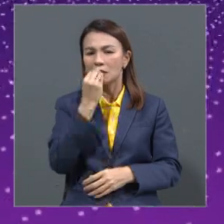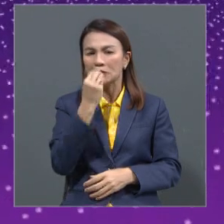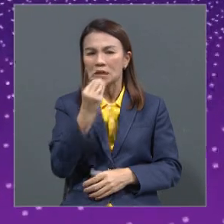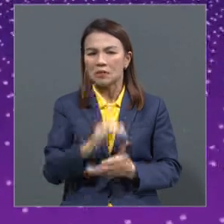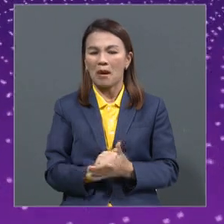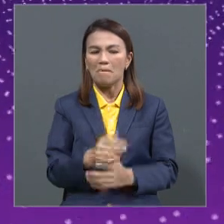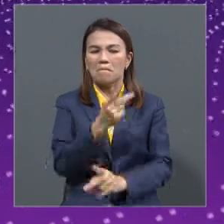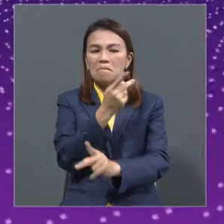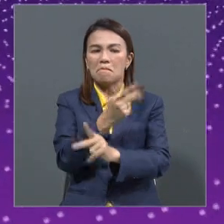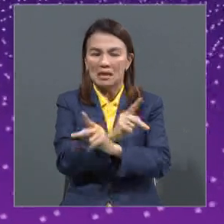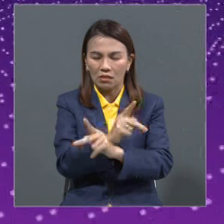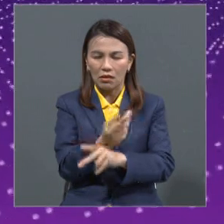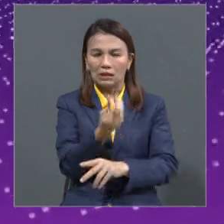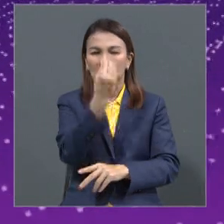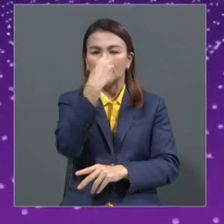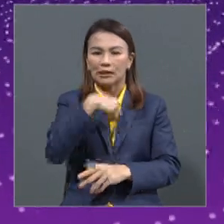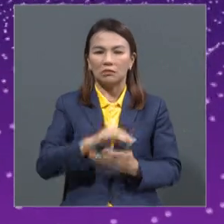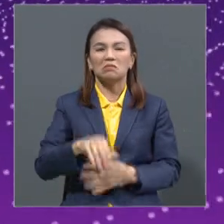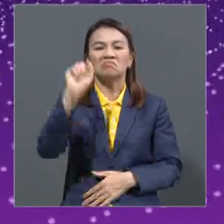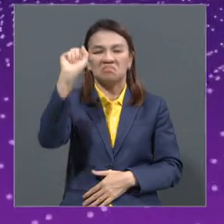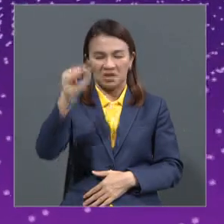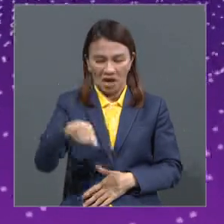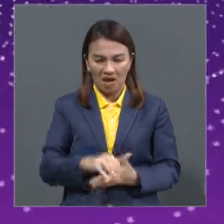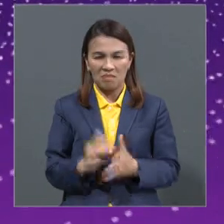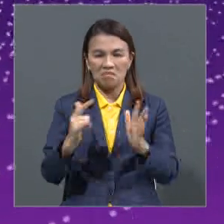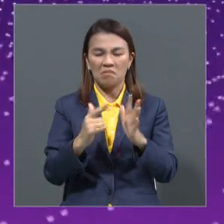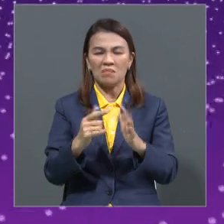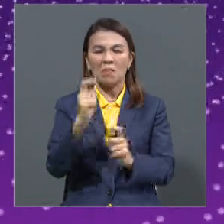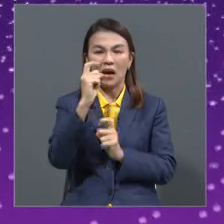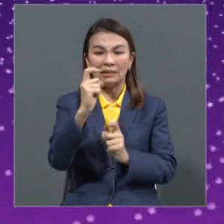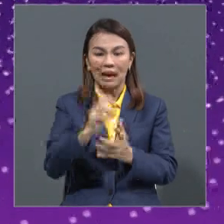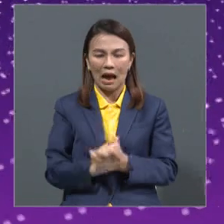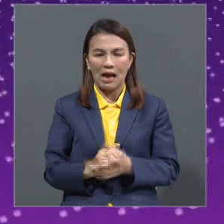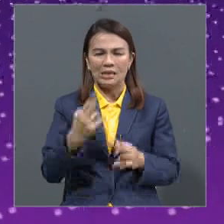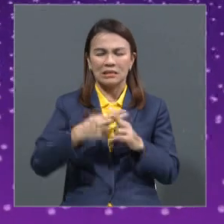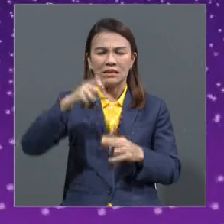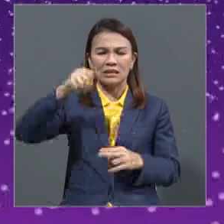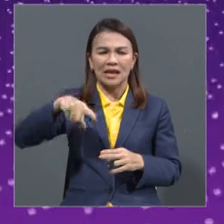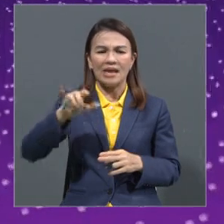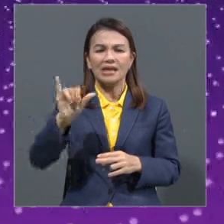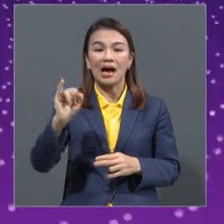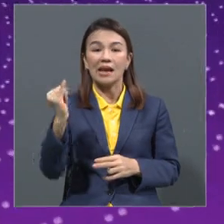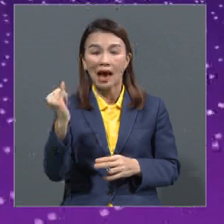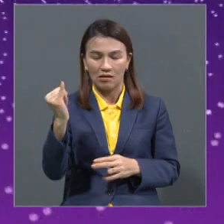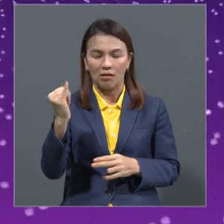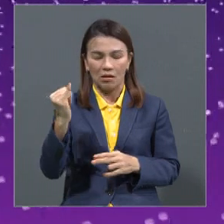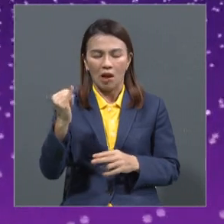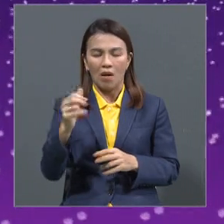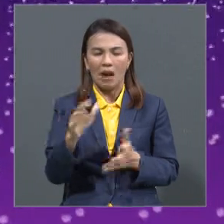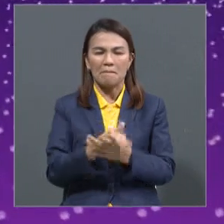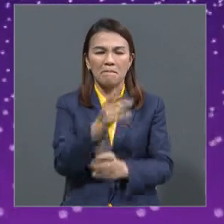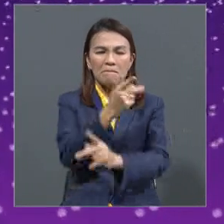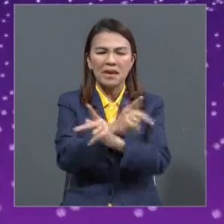หลักฐานเบื้องต้นนะครับก็ออกมาว่าเป็นยาพิษจริงๆซึ่งเขาไปเจอสารพิษไซน่าอยู่ในถ้วยชาแล้วก็ 1ใน 6ของผู้ก่อ